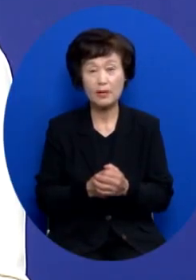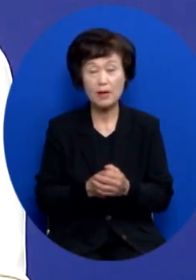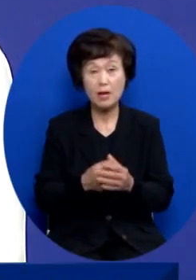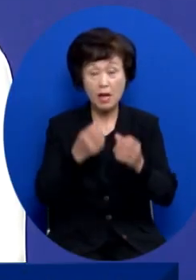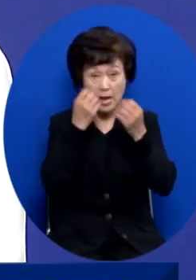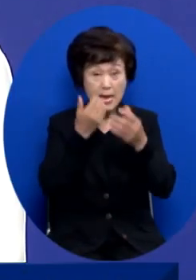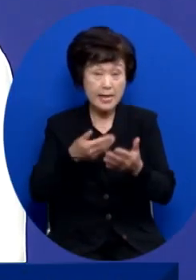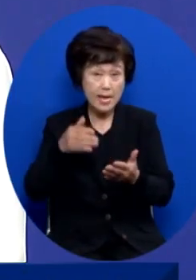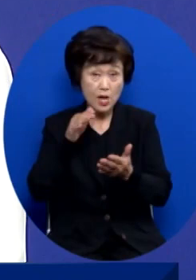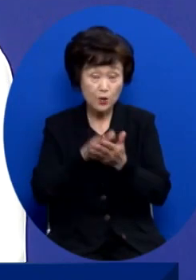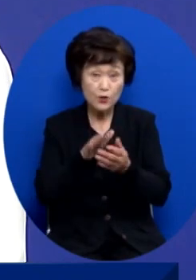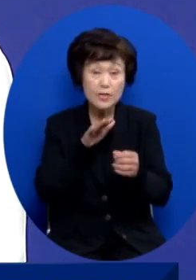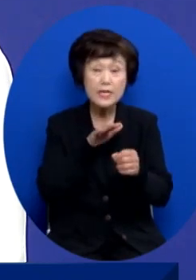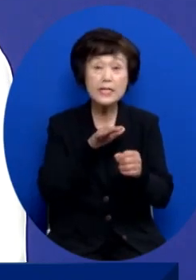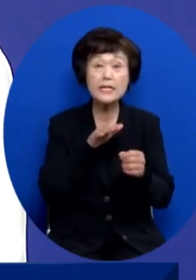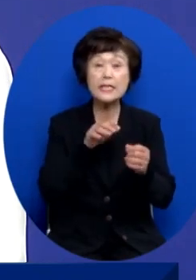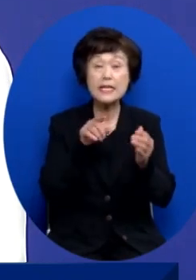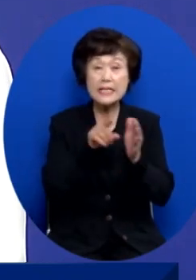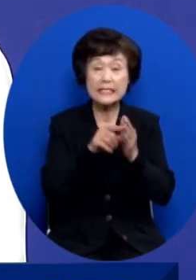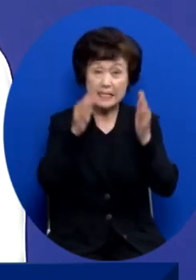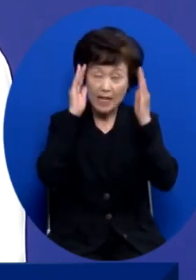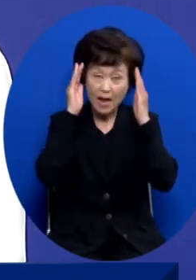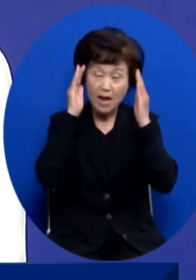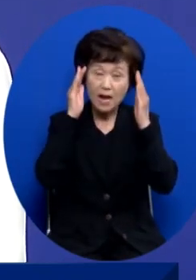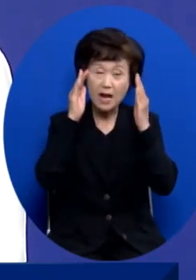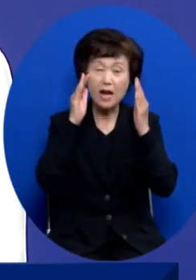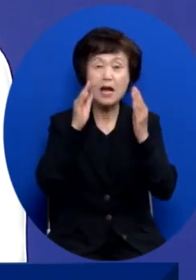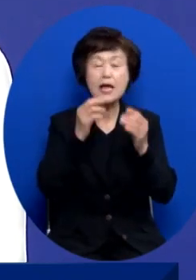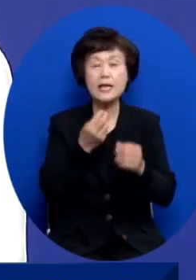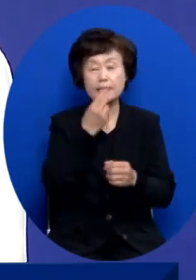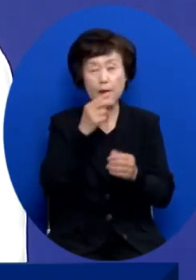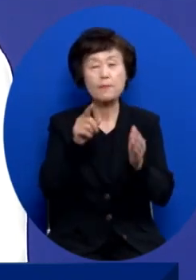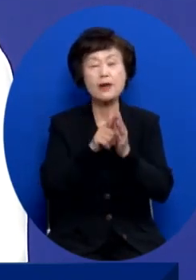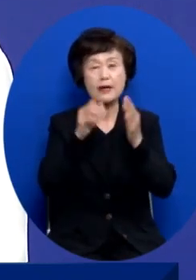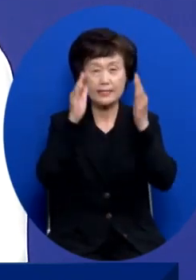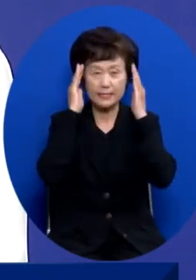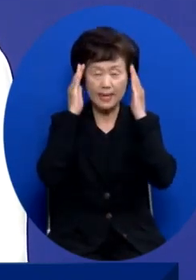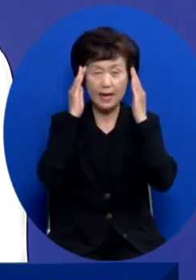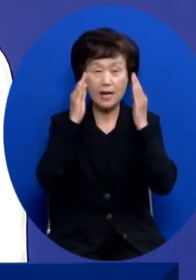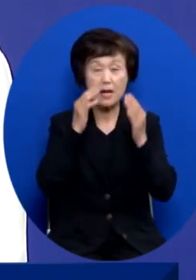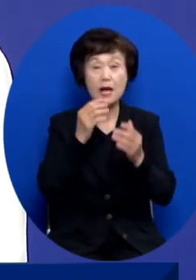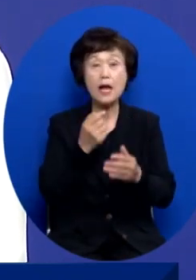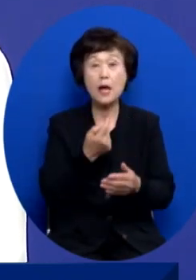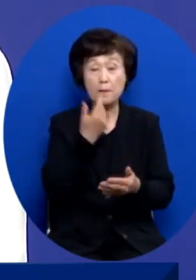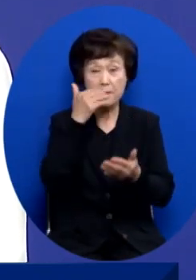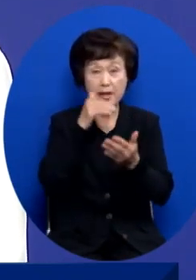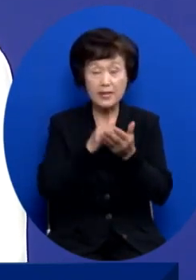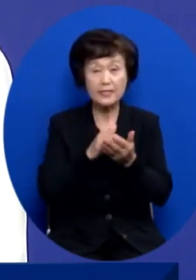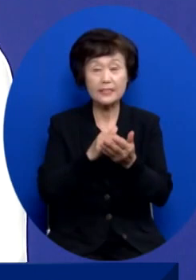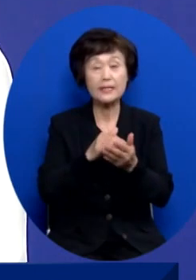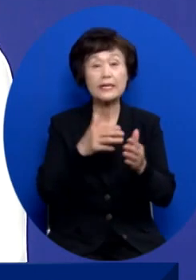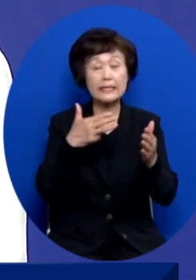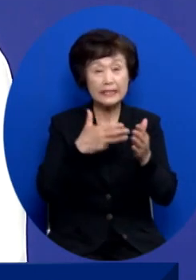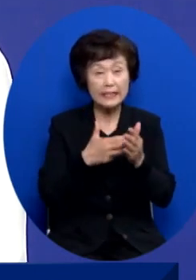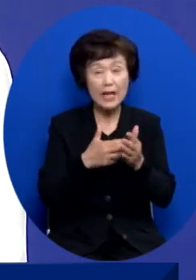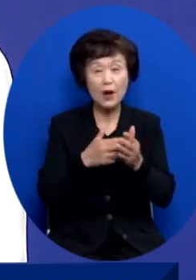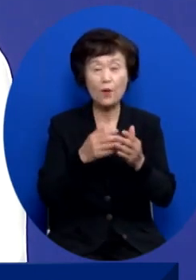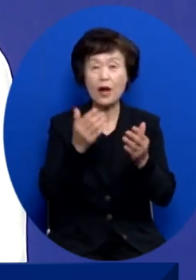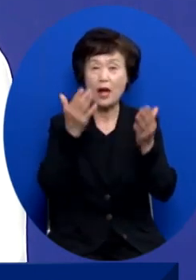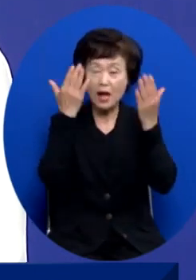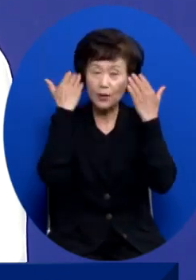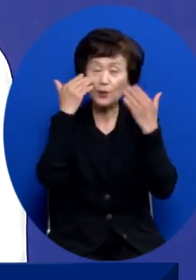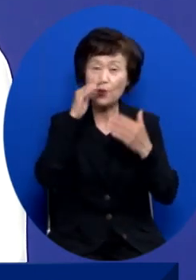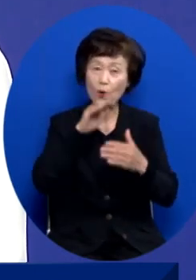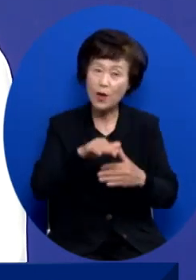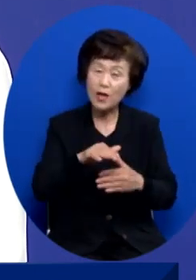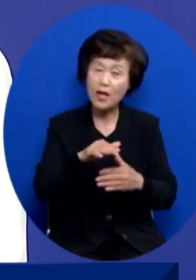개혁주의 신학을 삶에서 제대로 실천하기 위한 개혁주의 생명신학. 대한예수교장로회 백석교단과 백석학원의 이